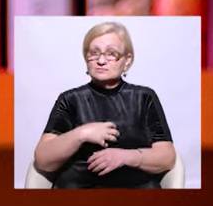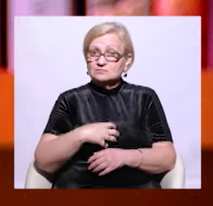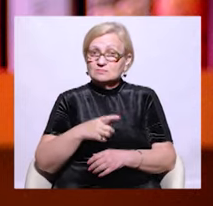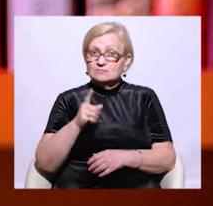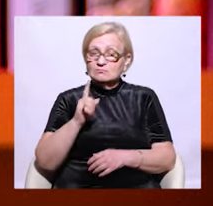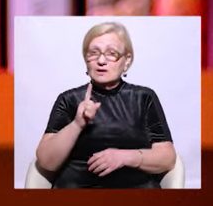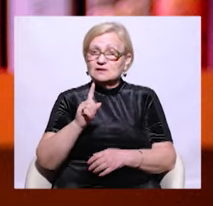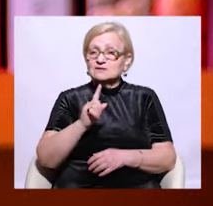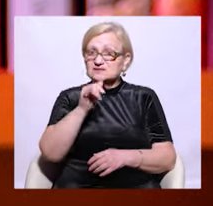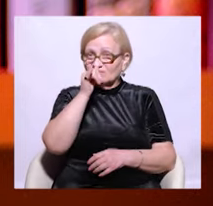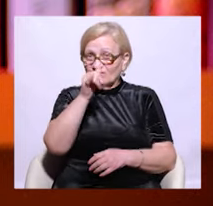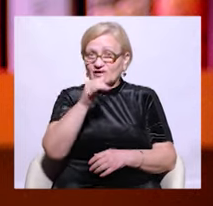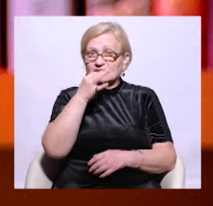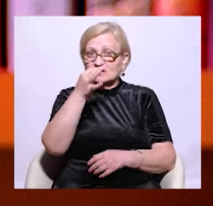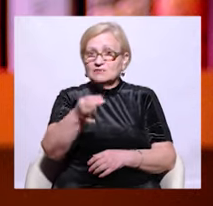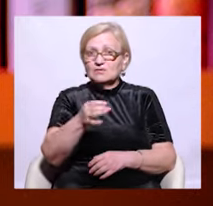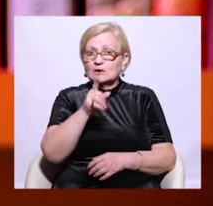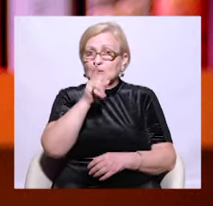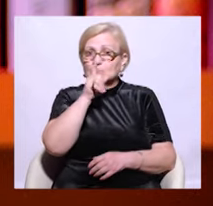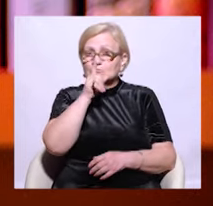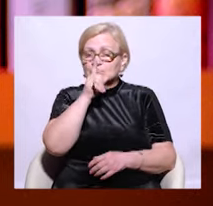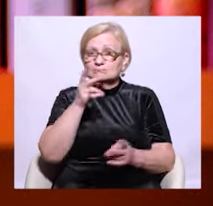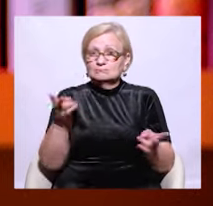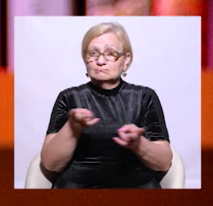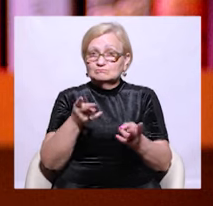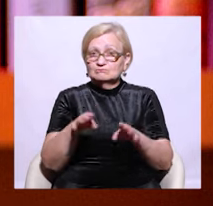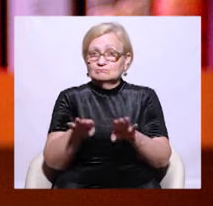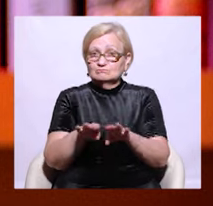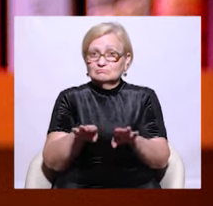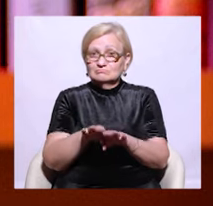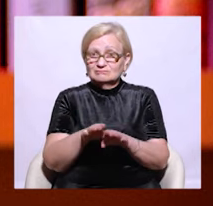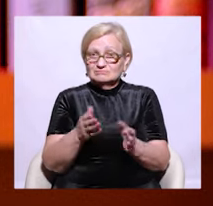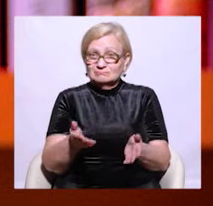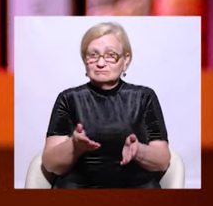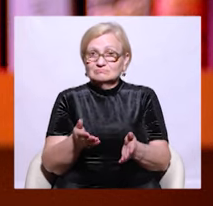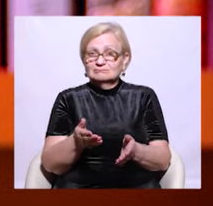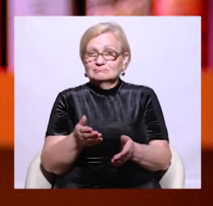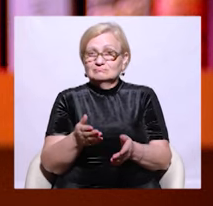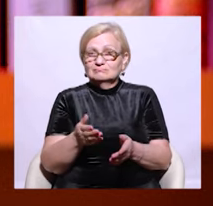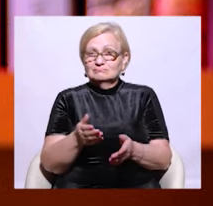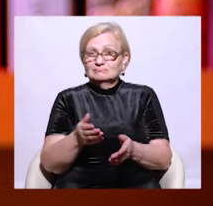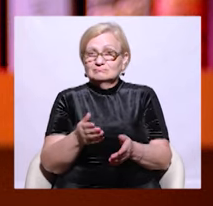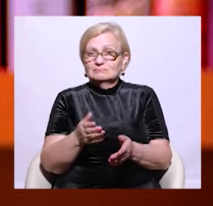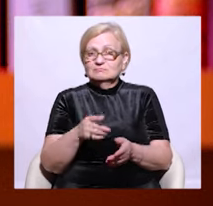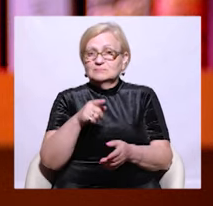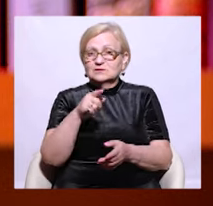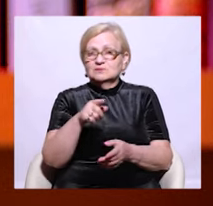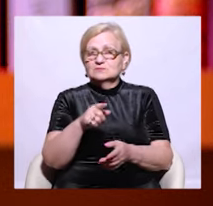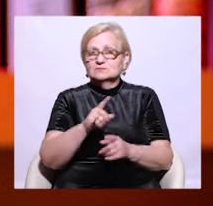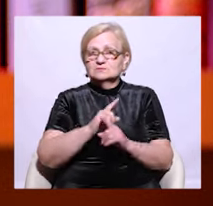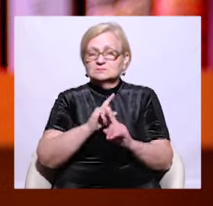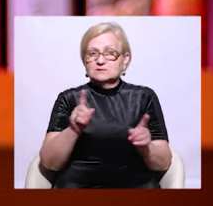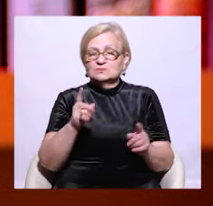მაგრამ რაც ვერ გამოითქმის და რაც დუმილს უტოლდება თავისი მნიშვნელობით, აი იმაზე